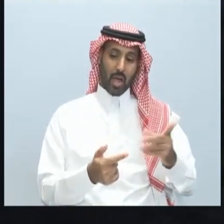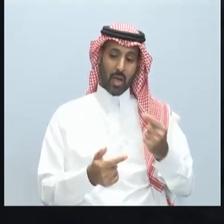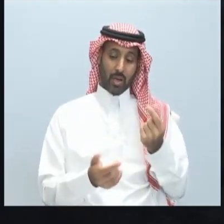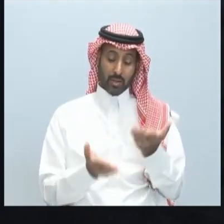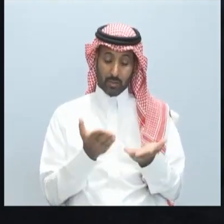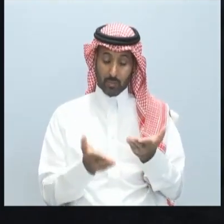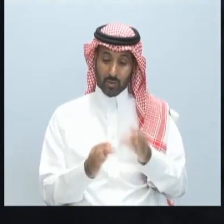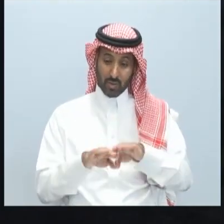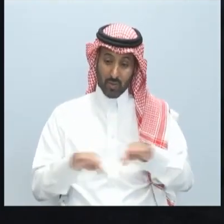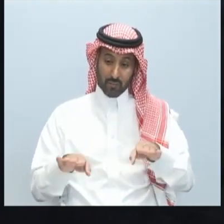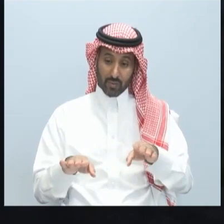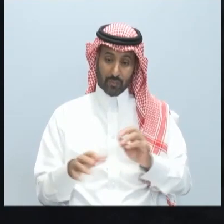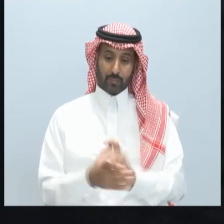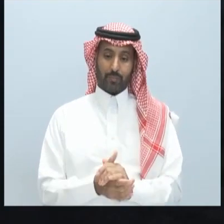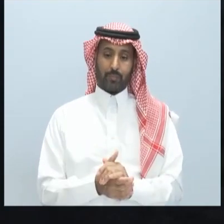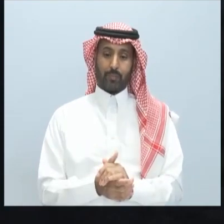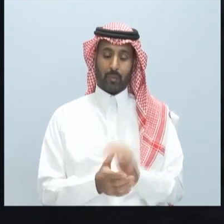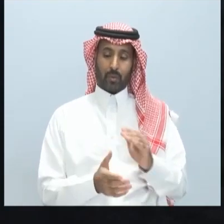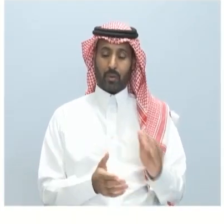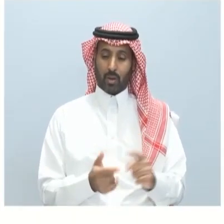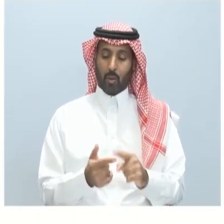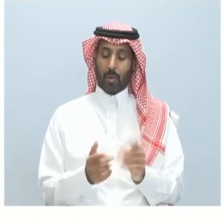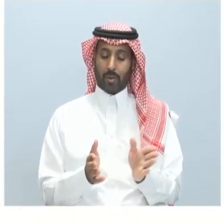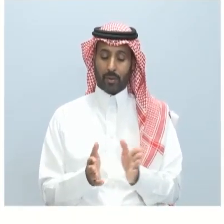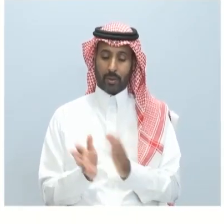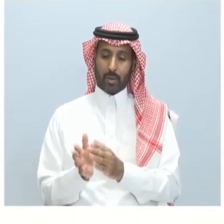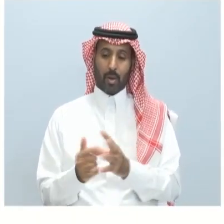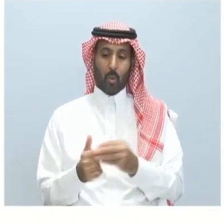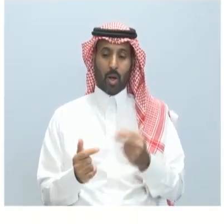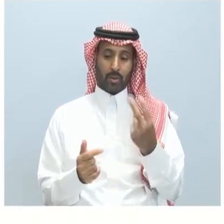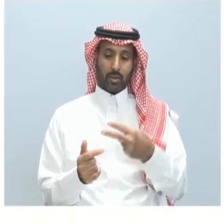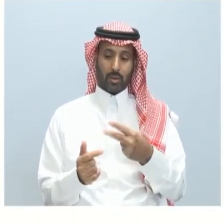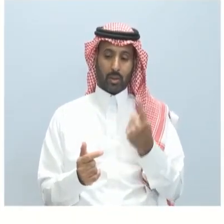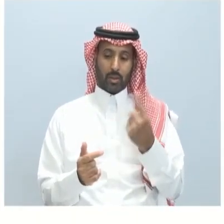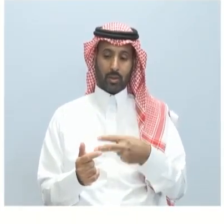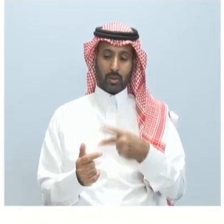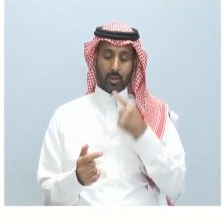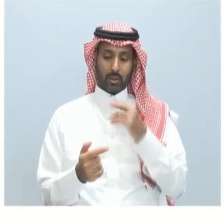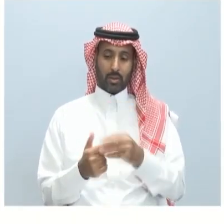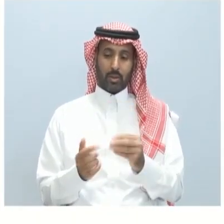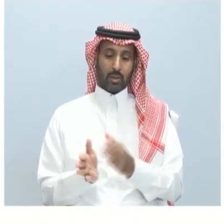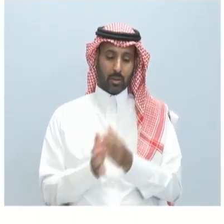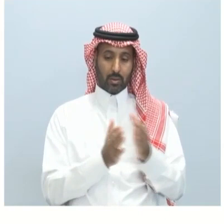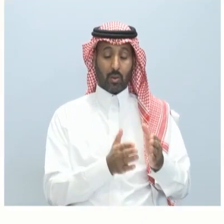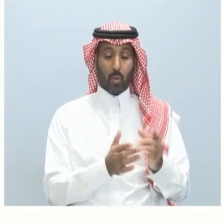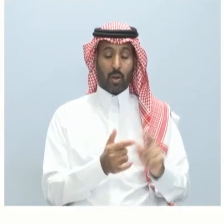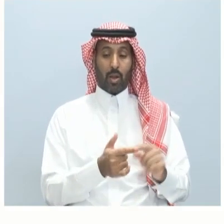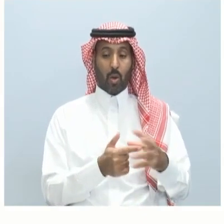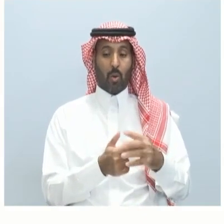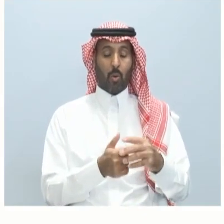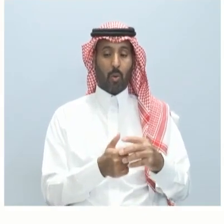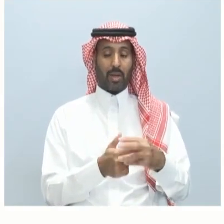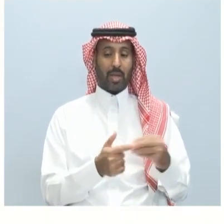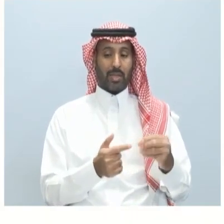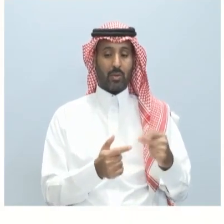يبقى التساوي اذا طرحنا من الطرف الايمن 21 والطرف الايسر 21 الان